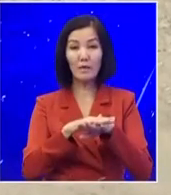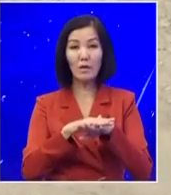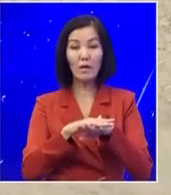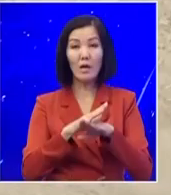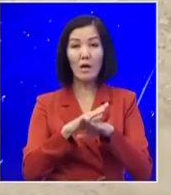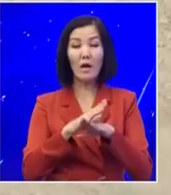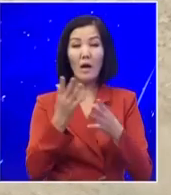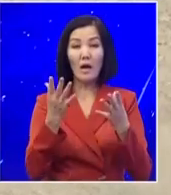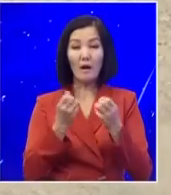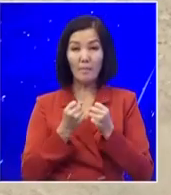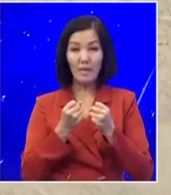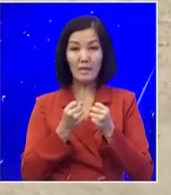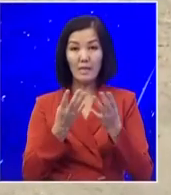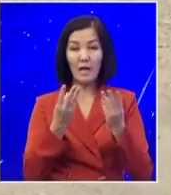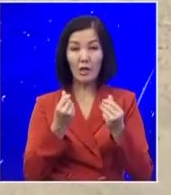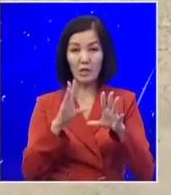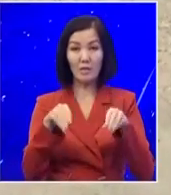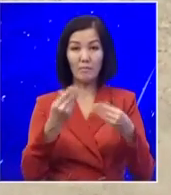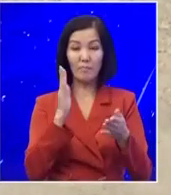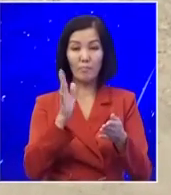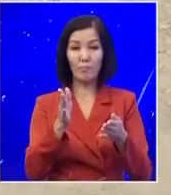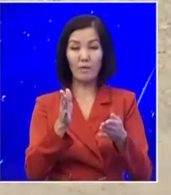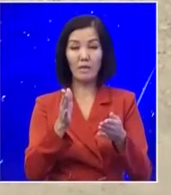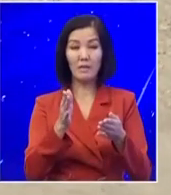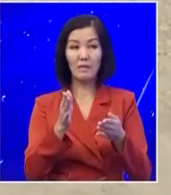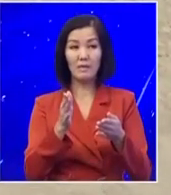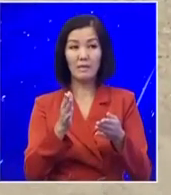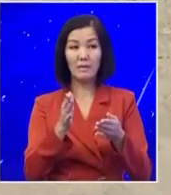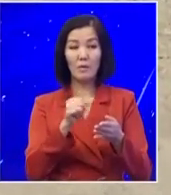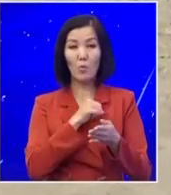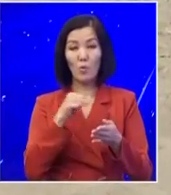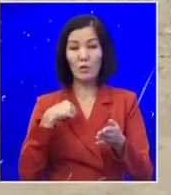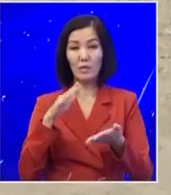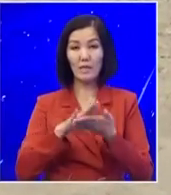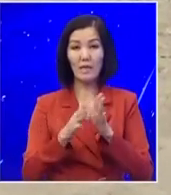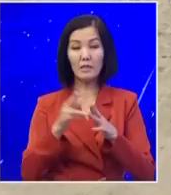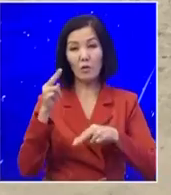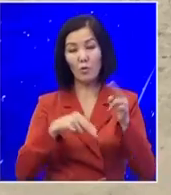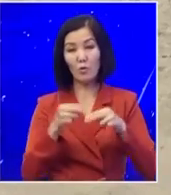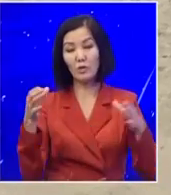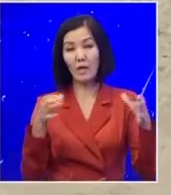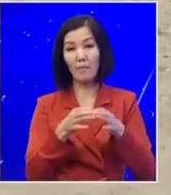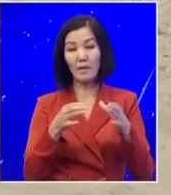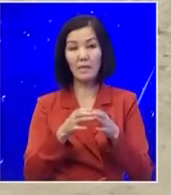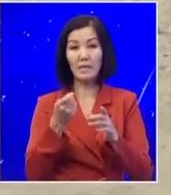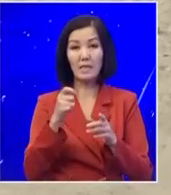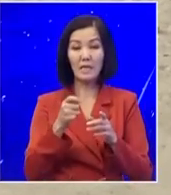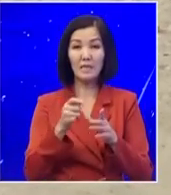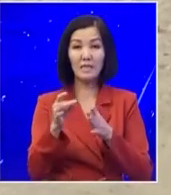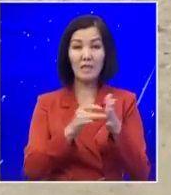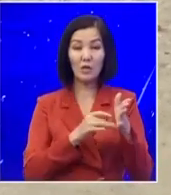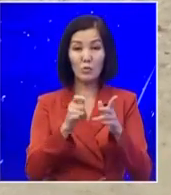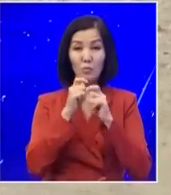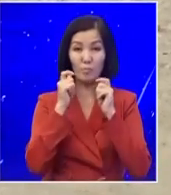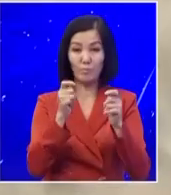жаңағы алатын айлы ақшаңызбен және өзіңіз келіскен құрылыс компаниясының кілтін бірден,